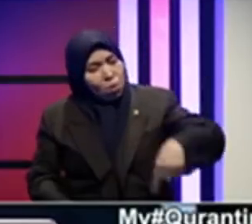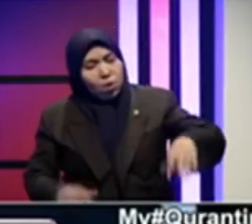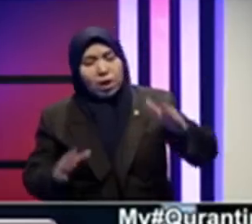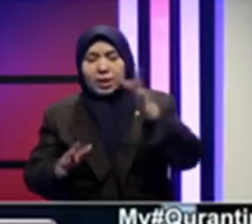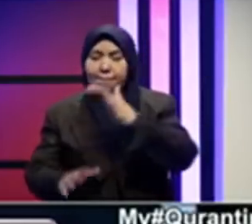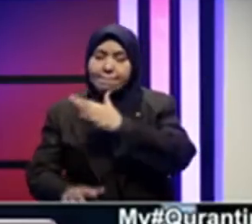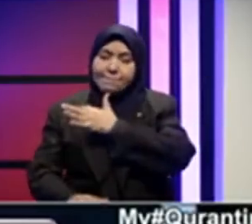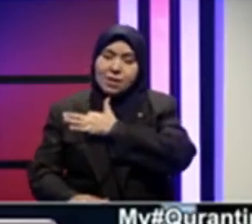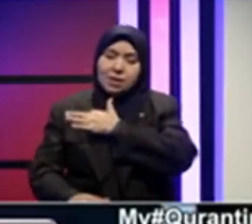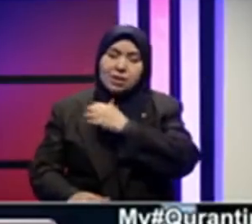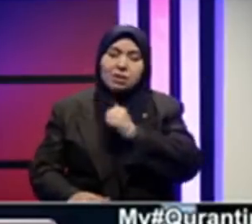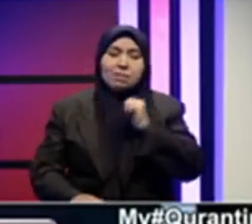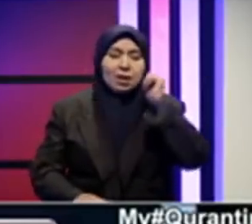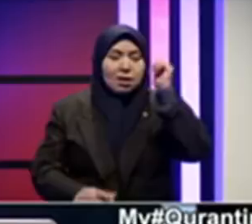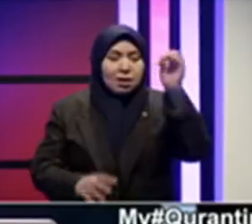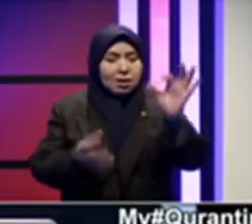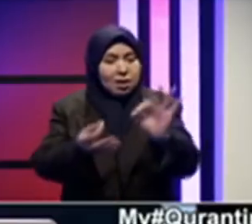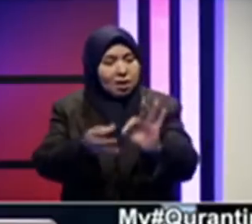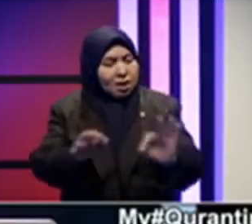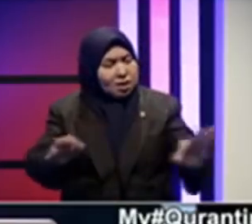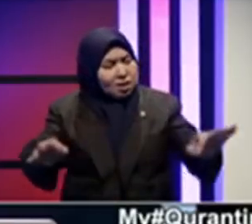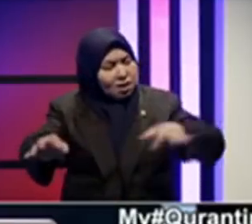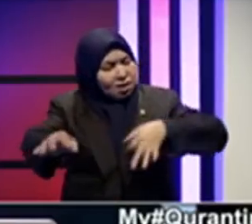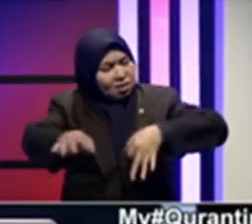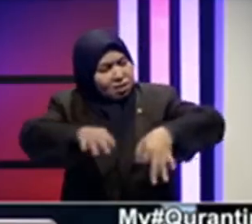amanu bi